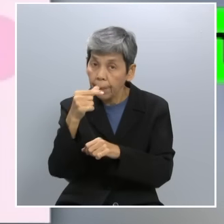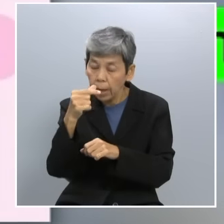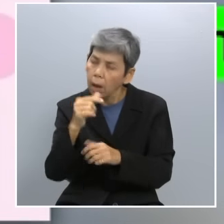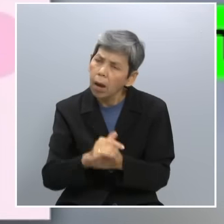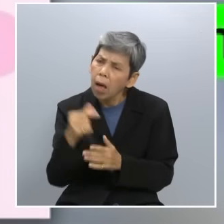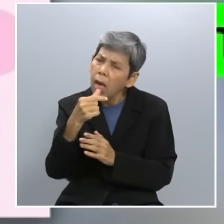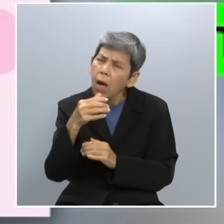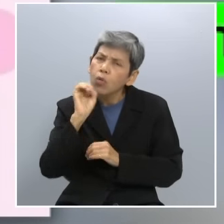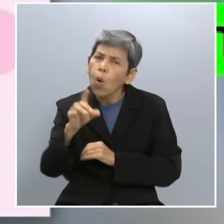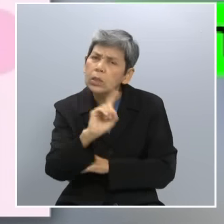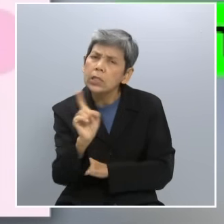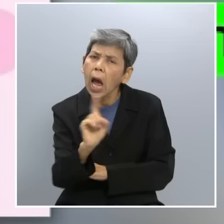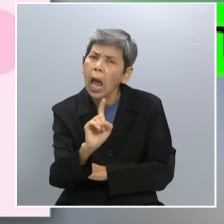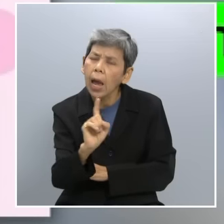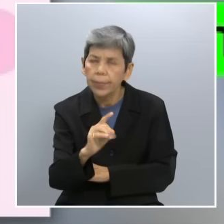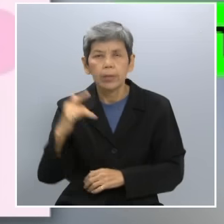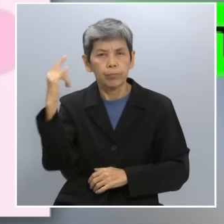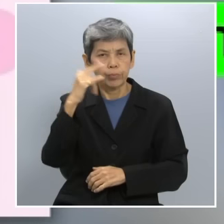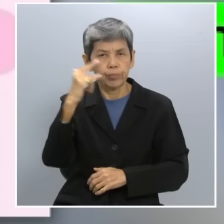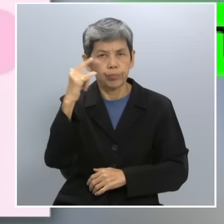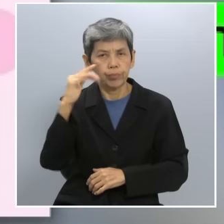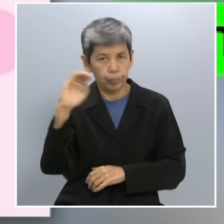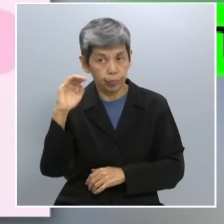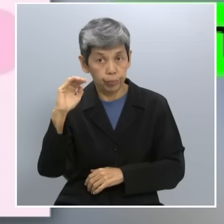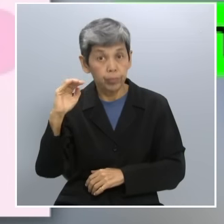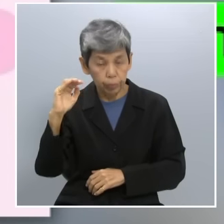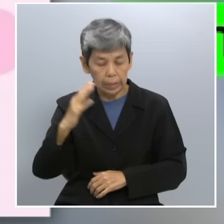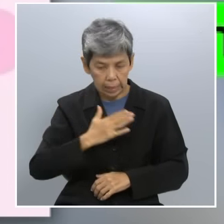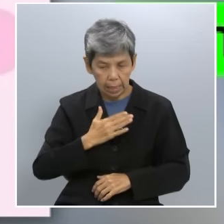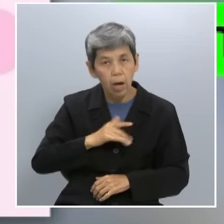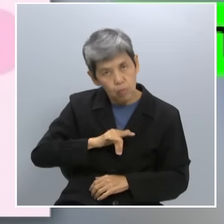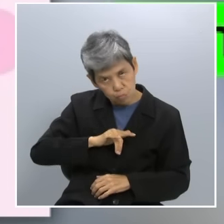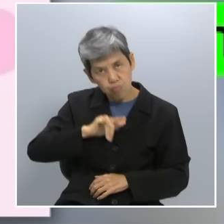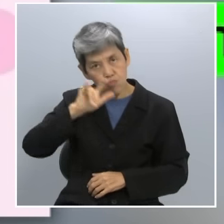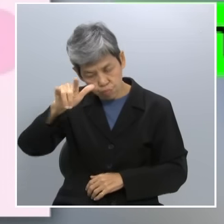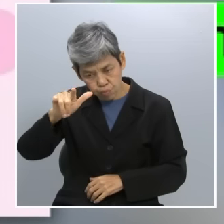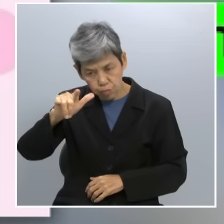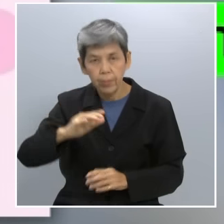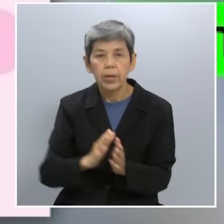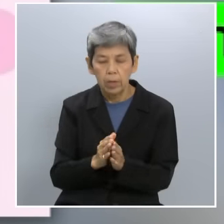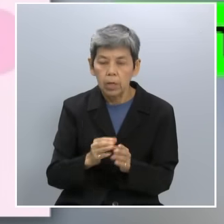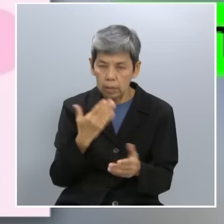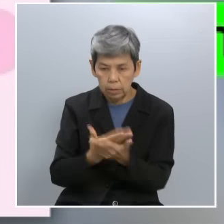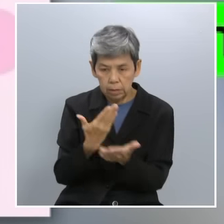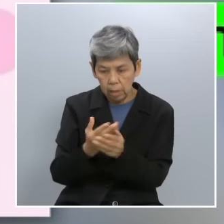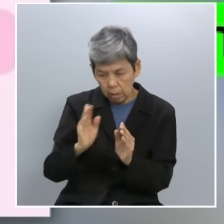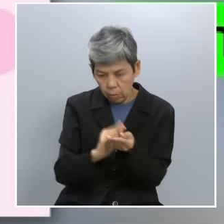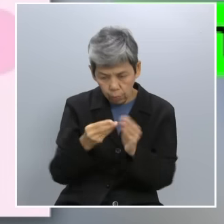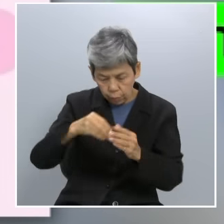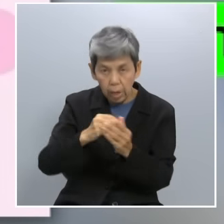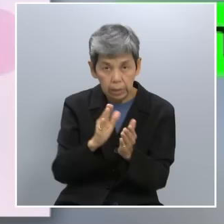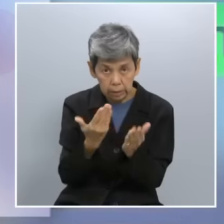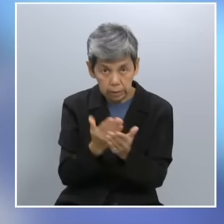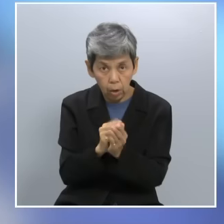เลยถามว่าส่งไปที่ไหนคะสนามบินสุวรรณภูมิเลยเดี๋ยวอาบินแล้วเป๋าตังค์ด้วยห่อมาดีๆโอ้โห